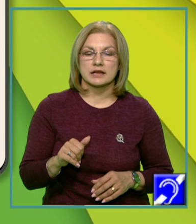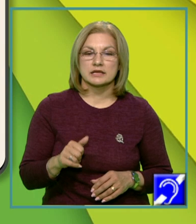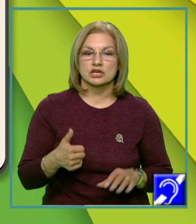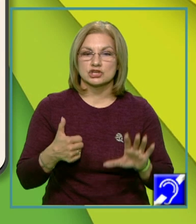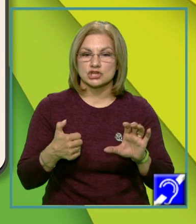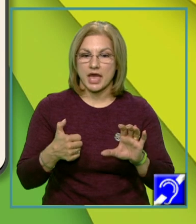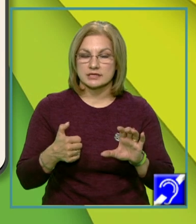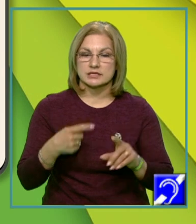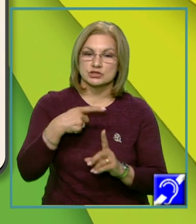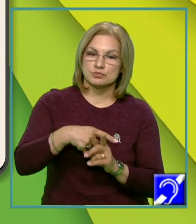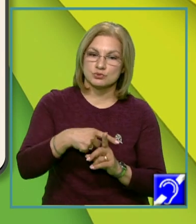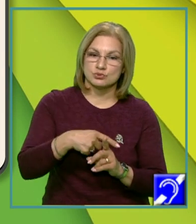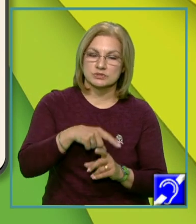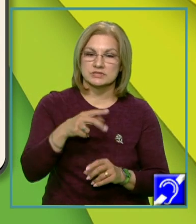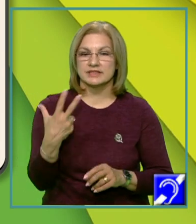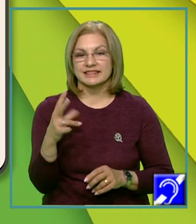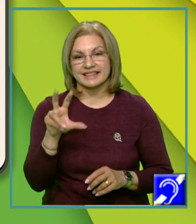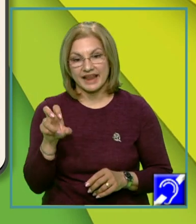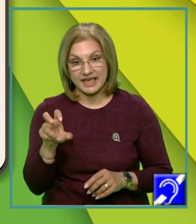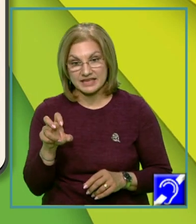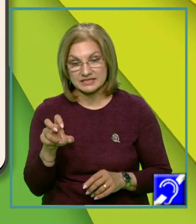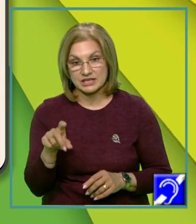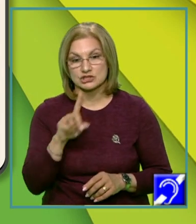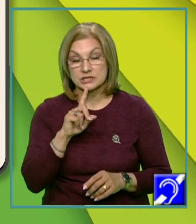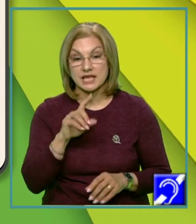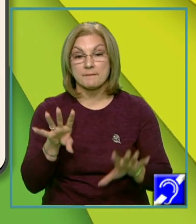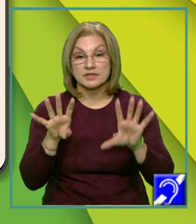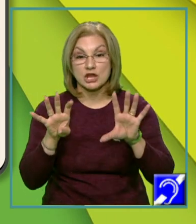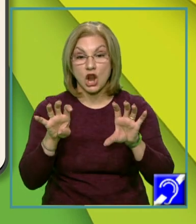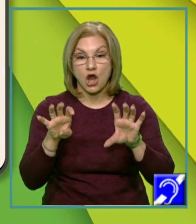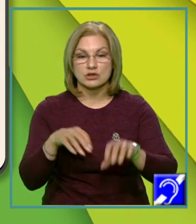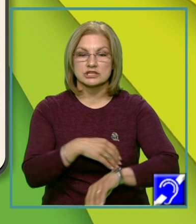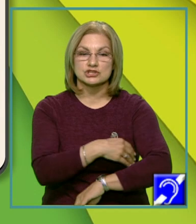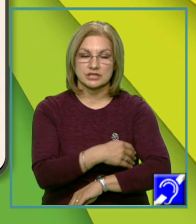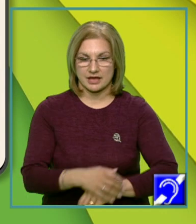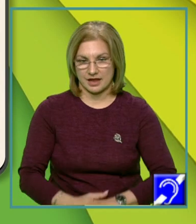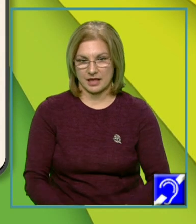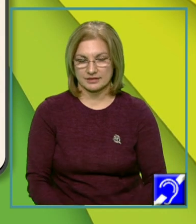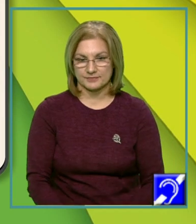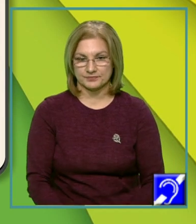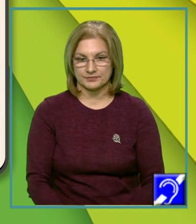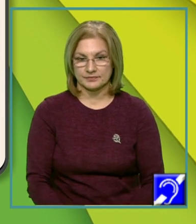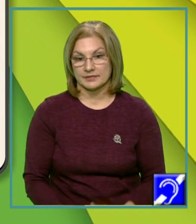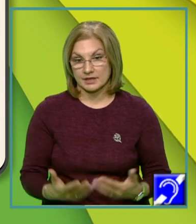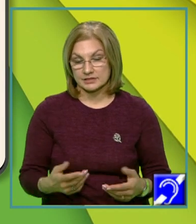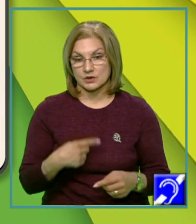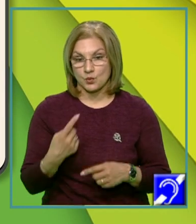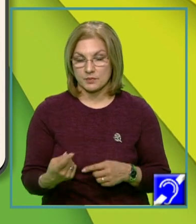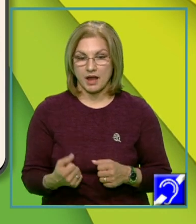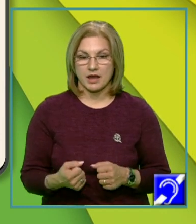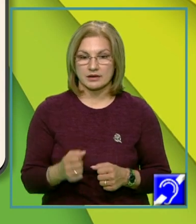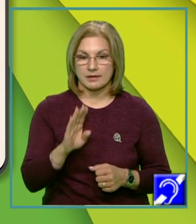60 plus 30 adică 90 de grade prin urmare